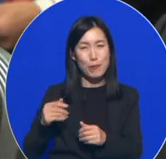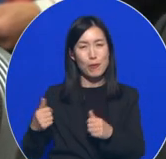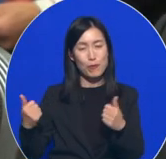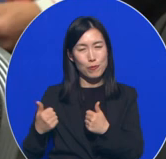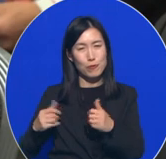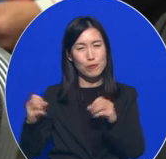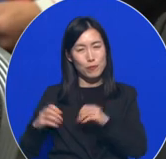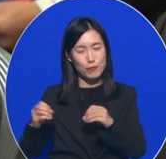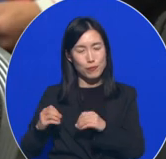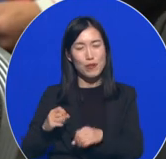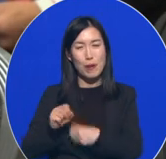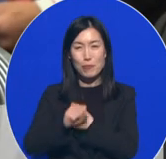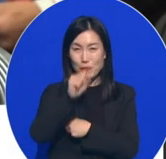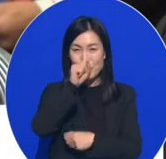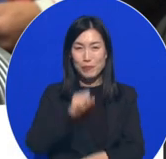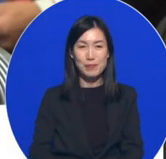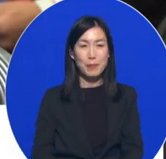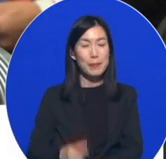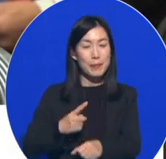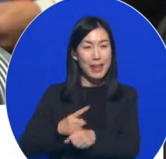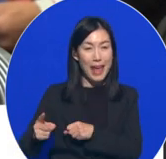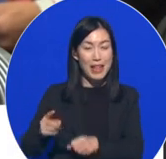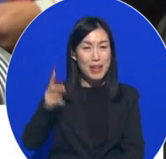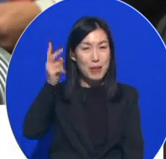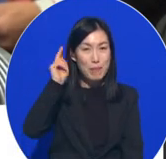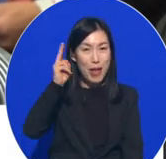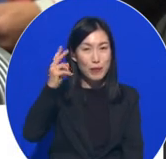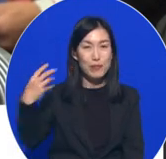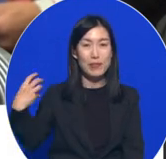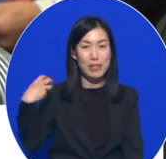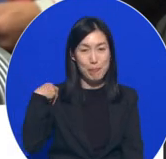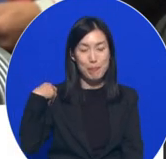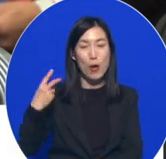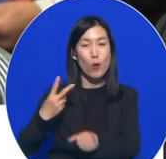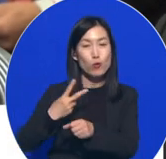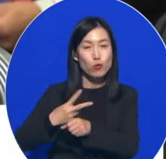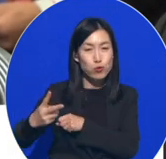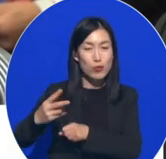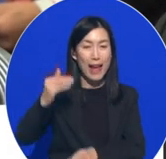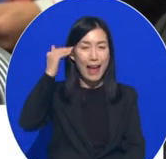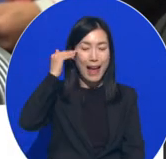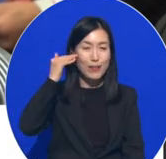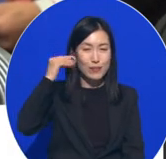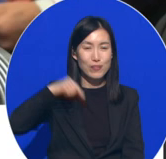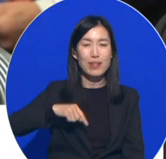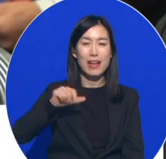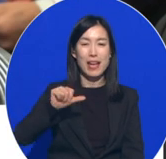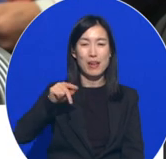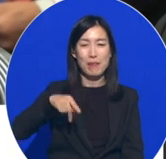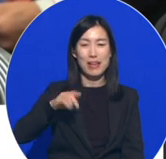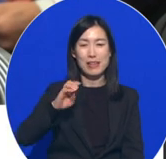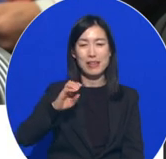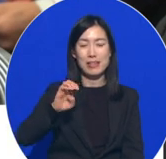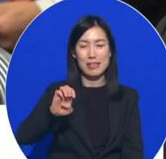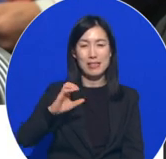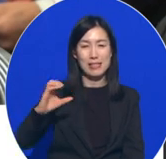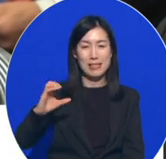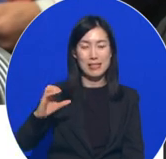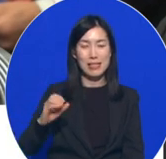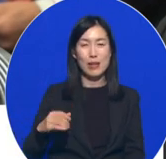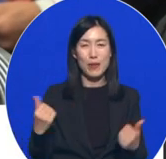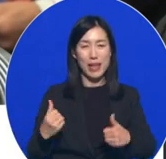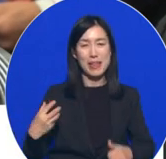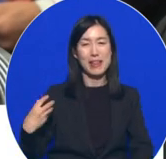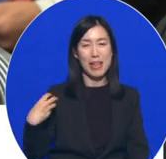했습니다 내년에는 페루가 후년에는 한국이 연예 에이펙 의장국을 수임할